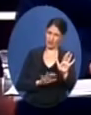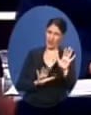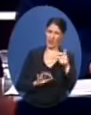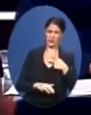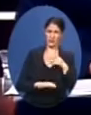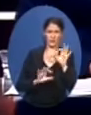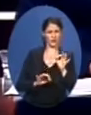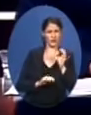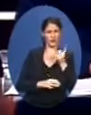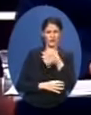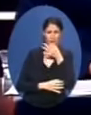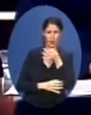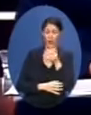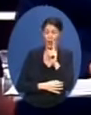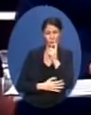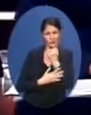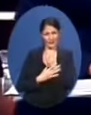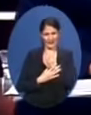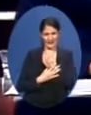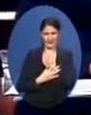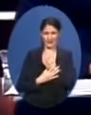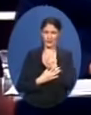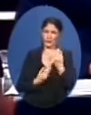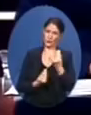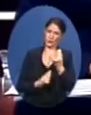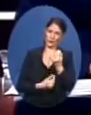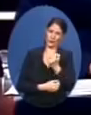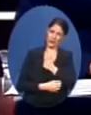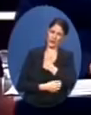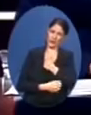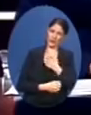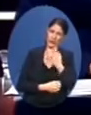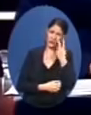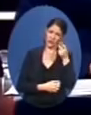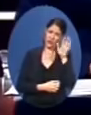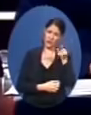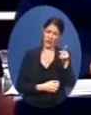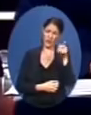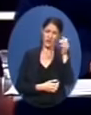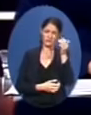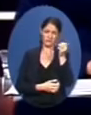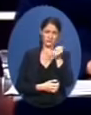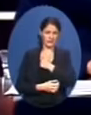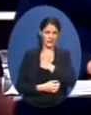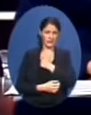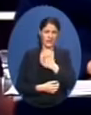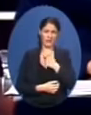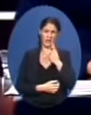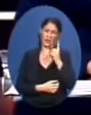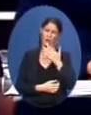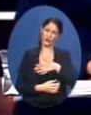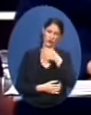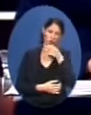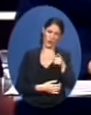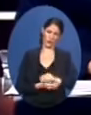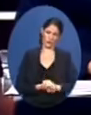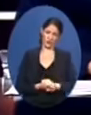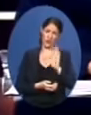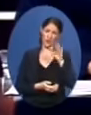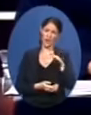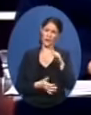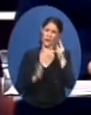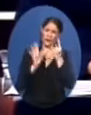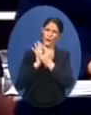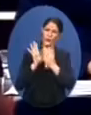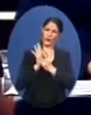לא מתאפקת לשאול איזו שאלה דתית, סליחה שאני ככה, אני רואה שאתה עם כיפה ואני רוצה לשאול אותך. גם על פי חוקי